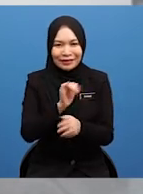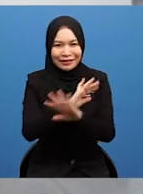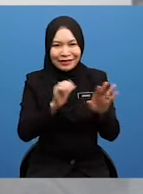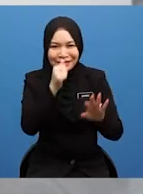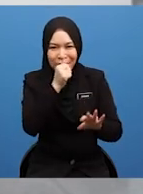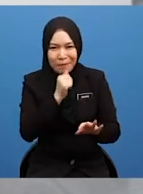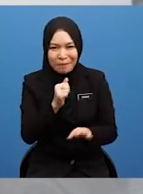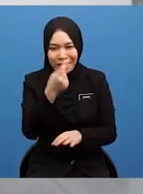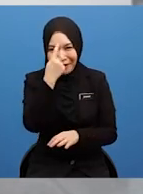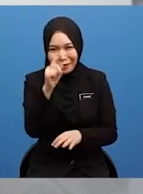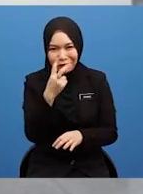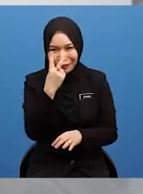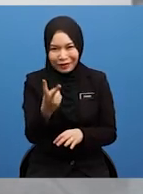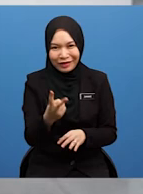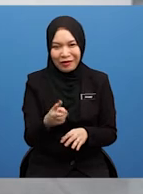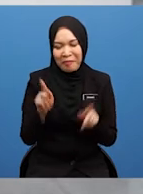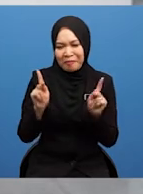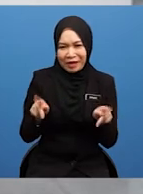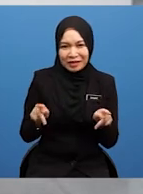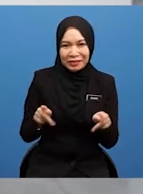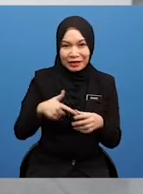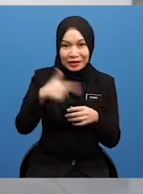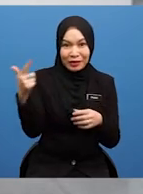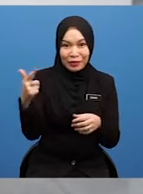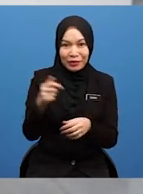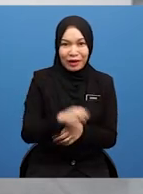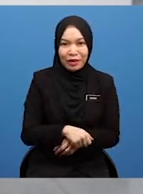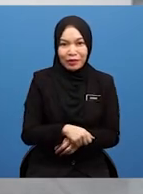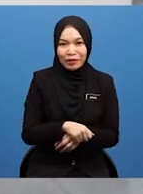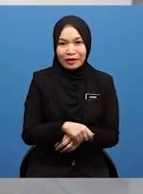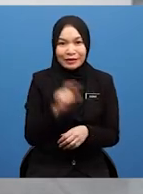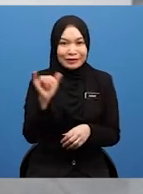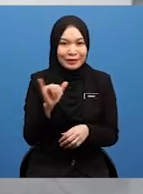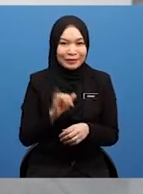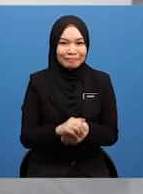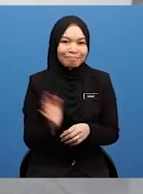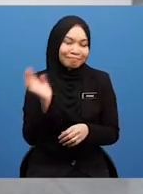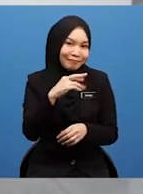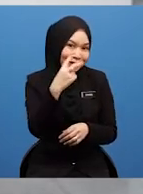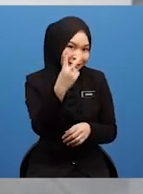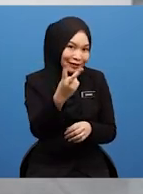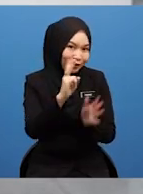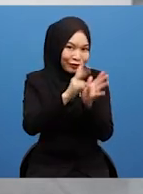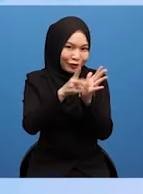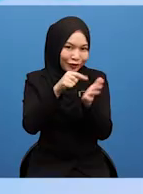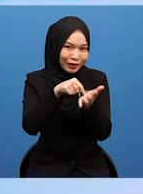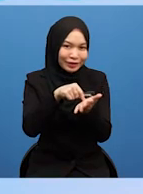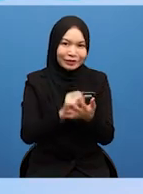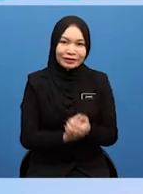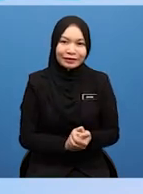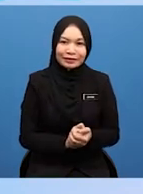sayur-sayur tuh pelajar di luar saja tanya-tanya terlebih untuk melihat contoh karya dan contoh product